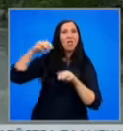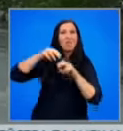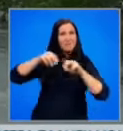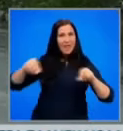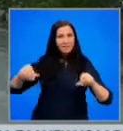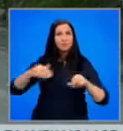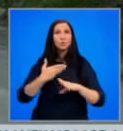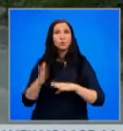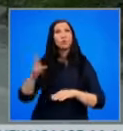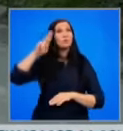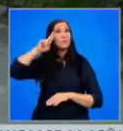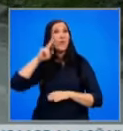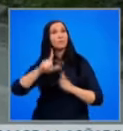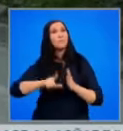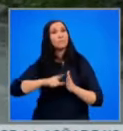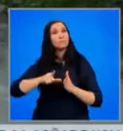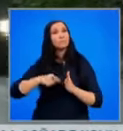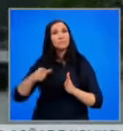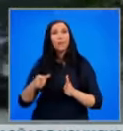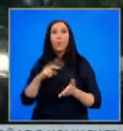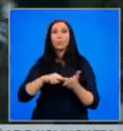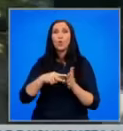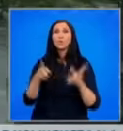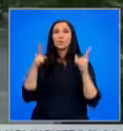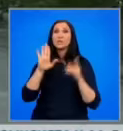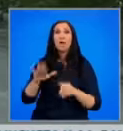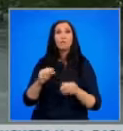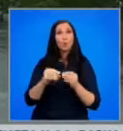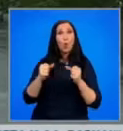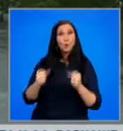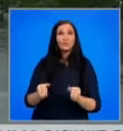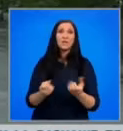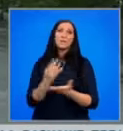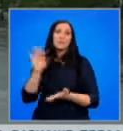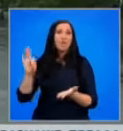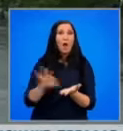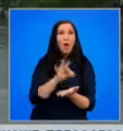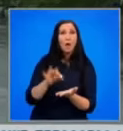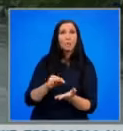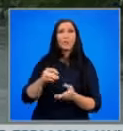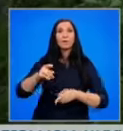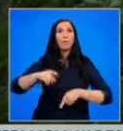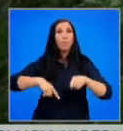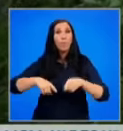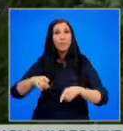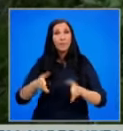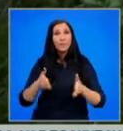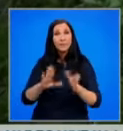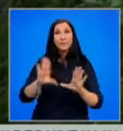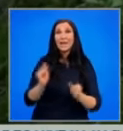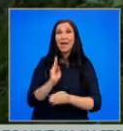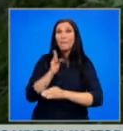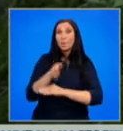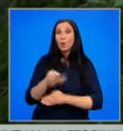на трайно проектно решение за неговото укрепване. Наред с това започва изкърпването на трасето по целия проход, почистване на